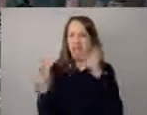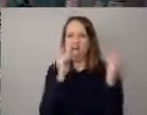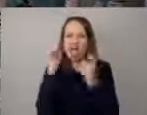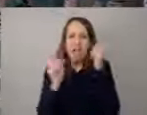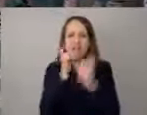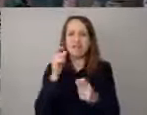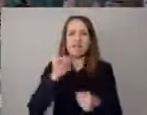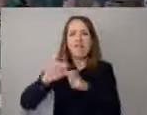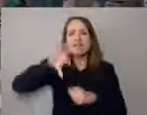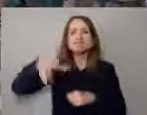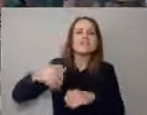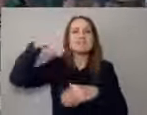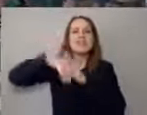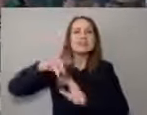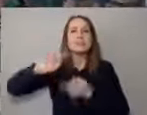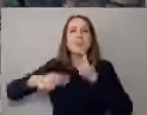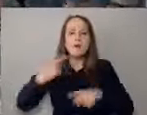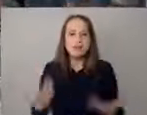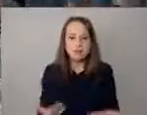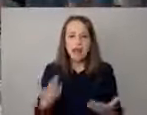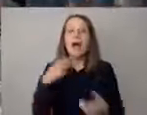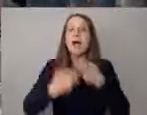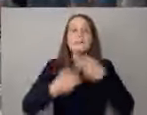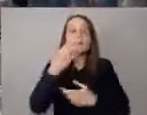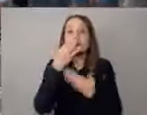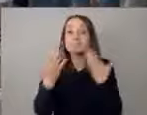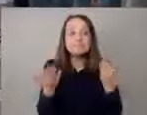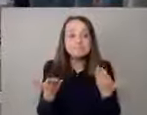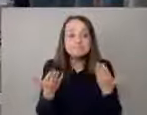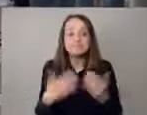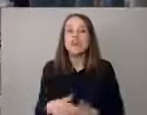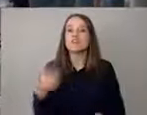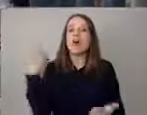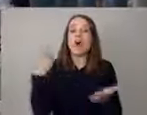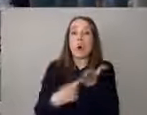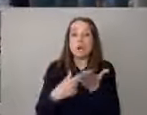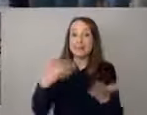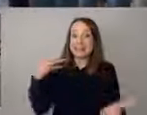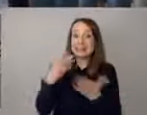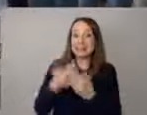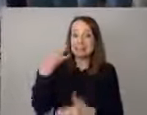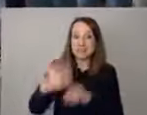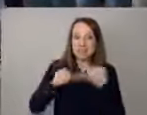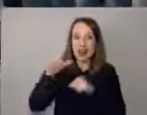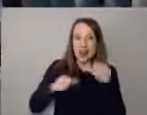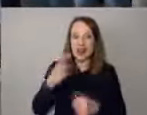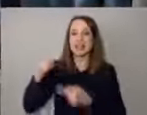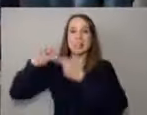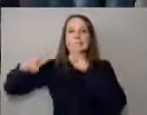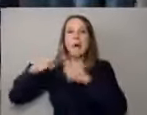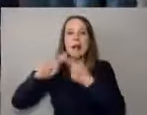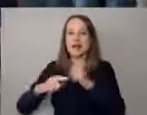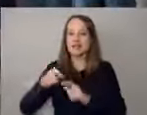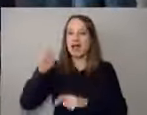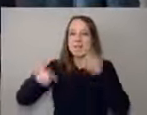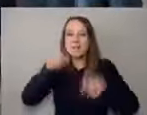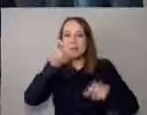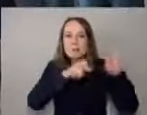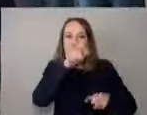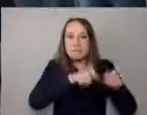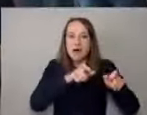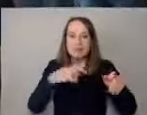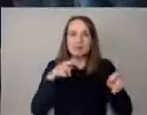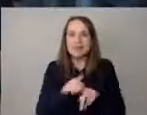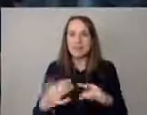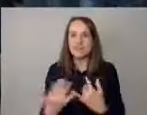polega tylko na tym, że niestety przez te ostatnie 5 lat te spory pomiędzy politykami zaczęły dotykać nas wszystkich.